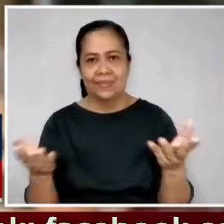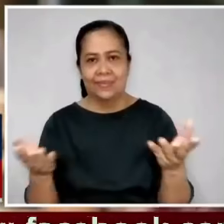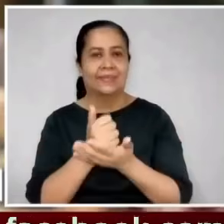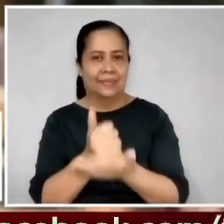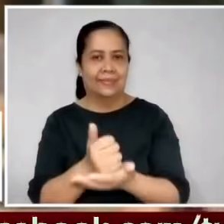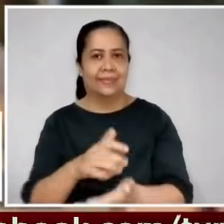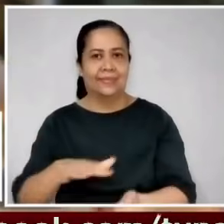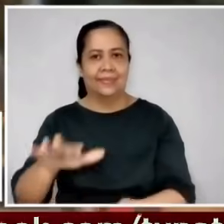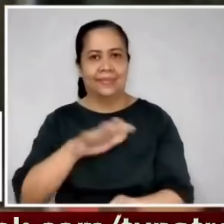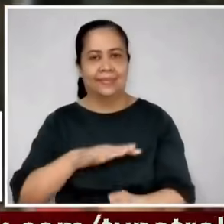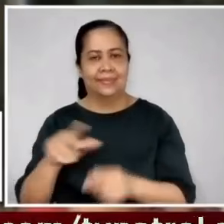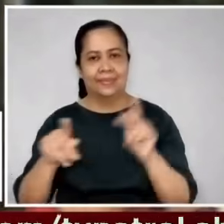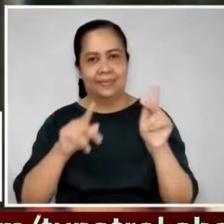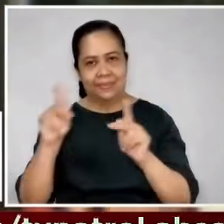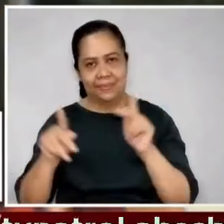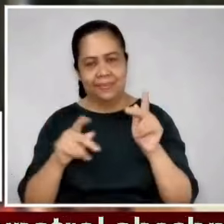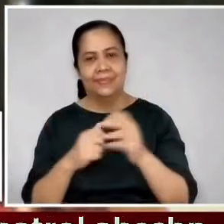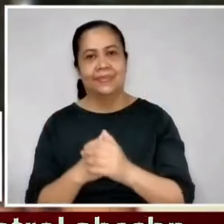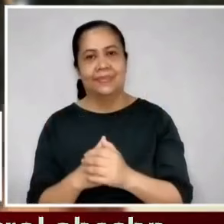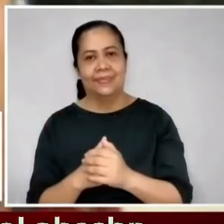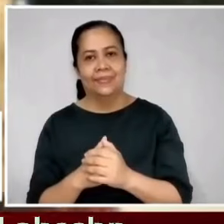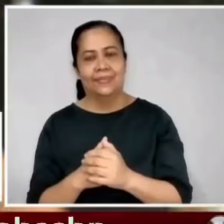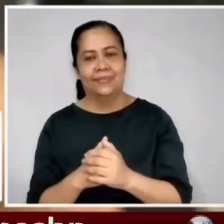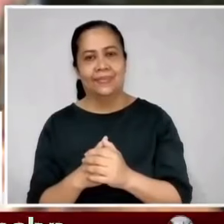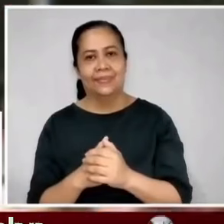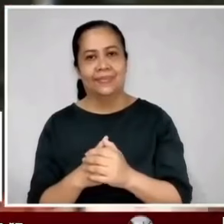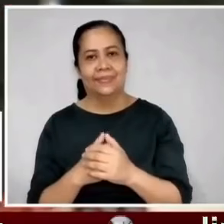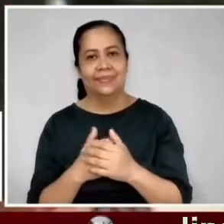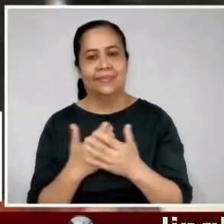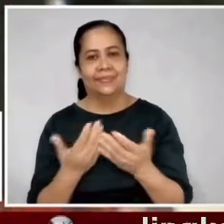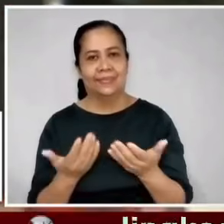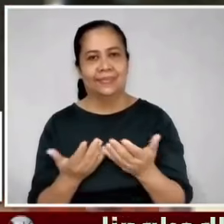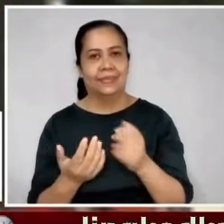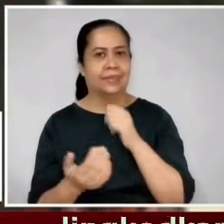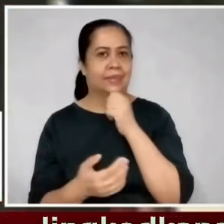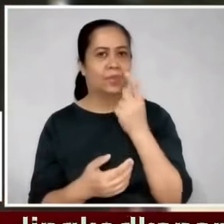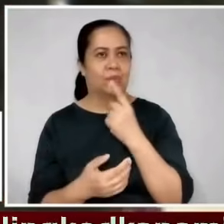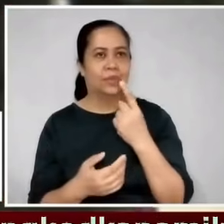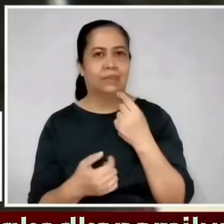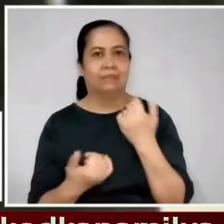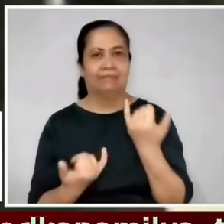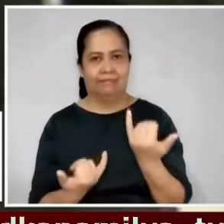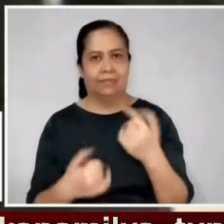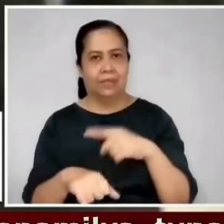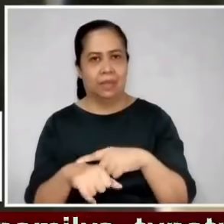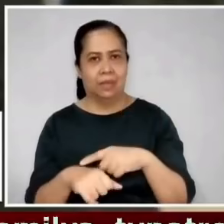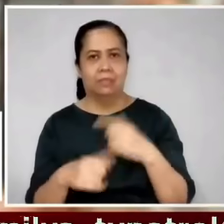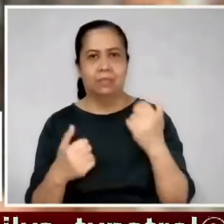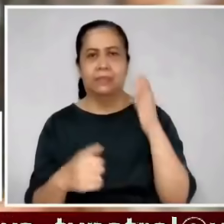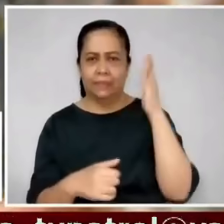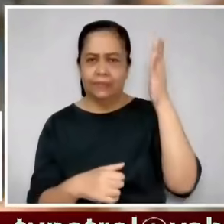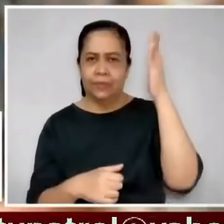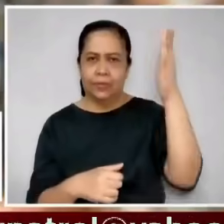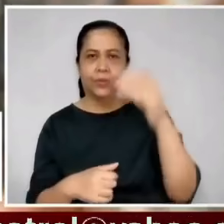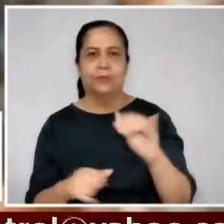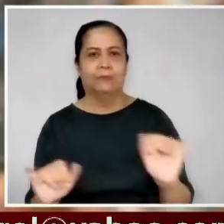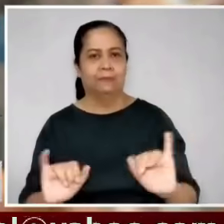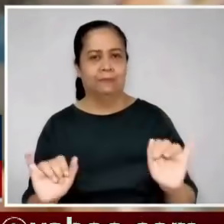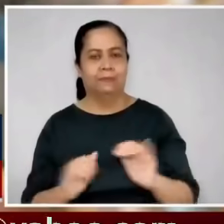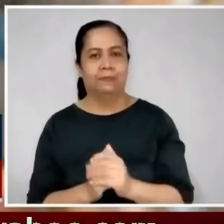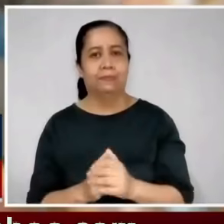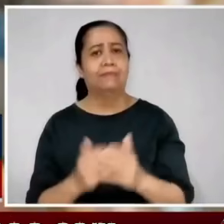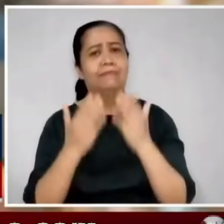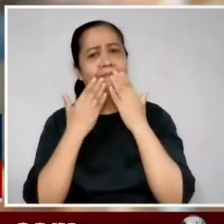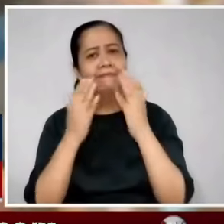mga kababayan na yung hindi lang sa panahon sa ngayon, sana sa susunod pang mga panahon. Maraming salamat